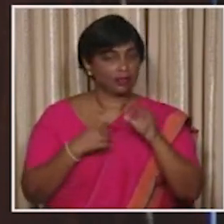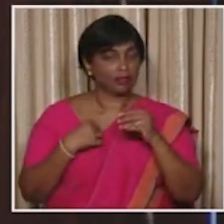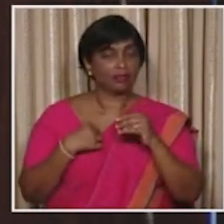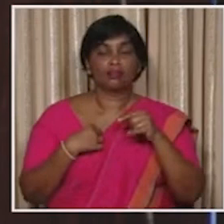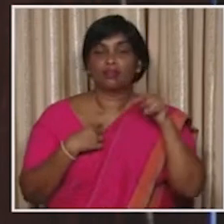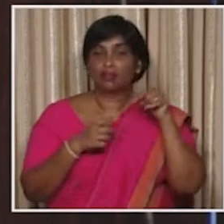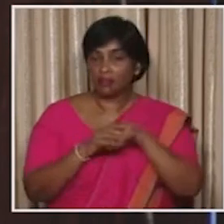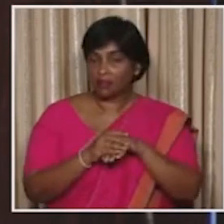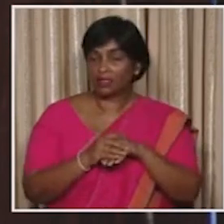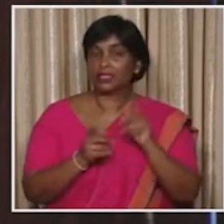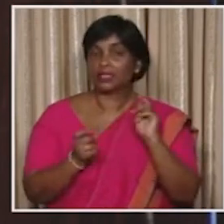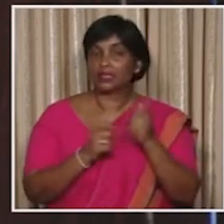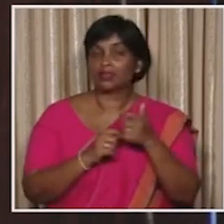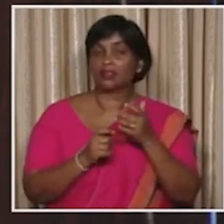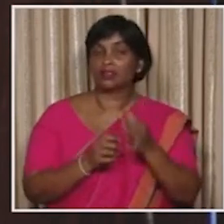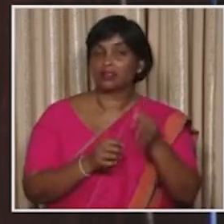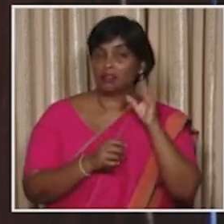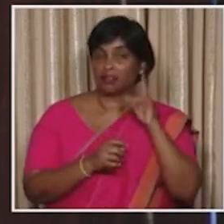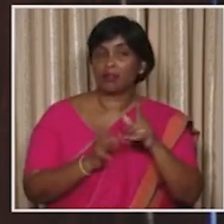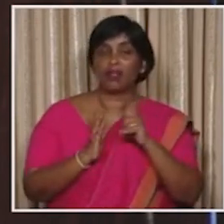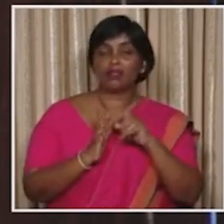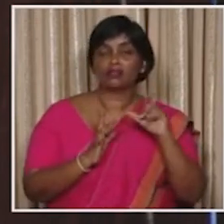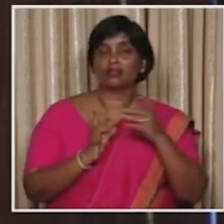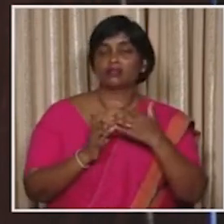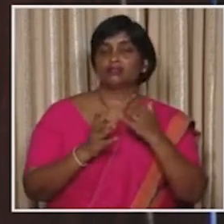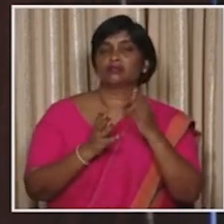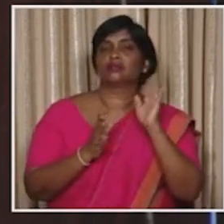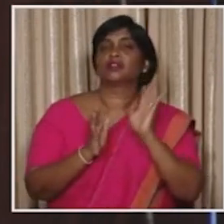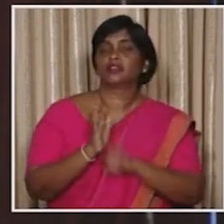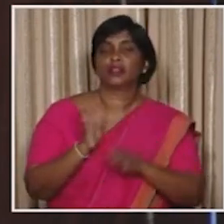වෙලා තියෙන්නේ ක්‍රිකට් තානම ICC එකෙන් ඉවත් කරගන්න